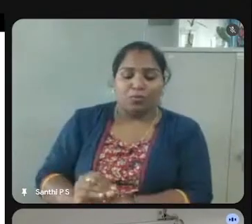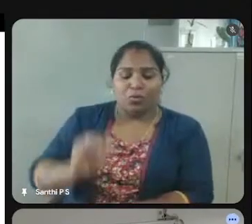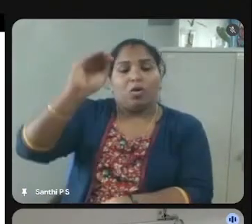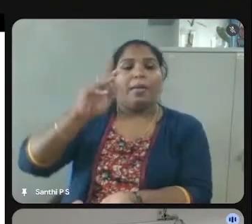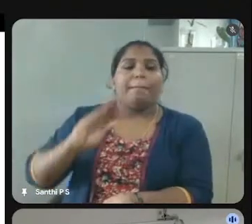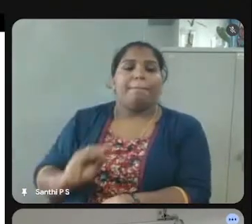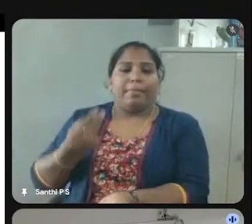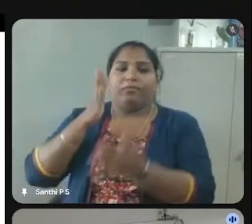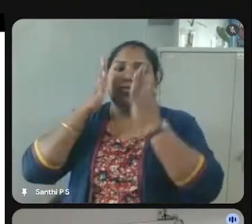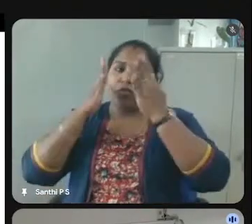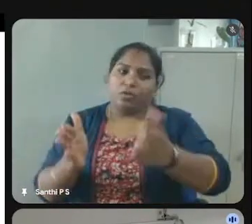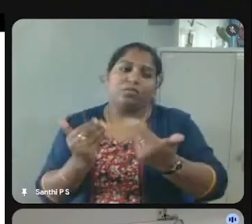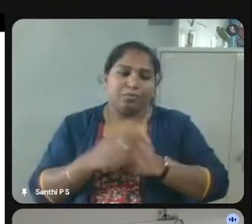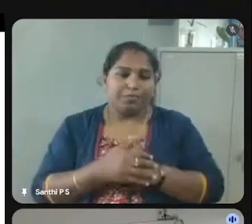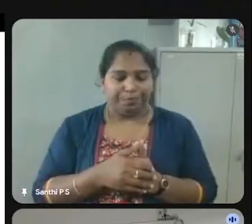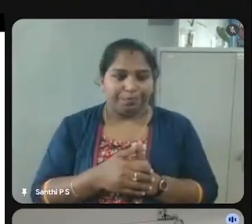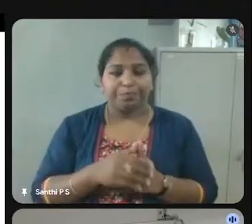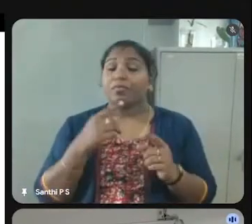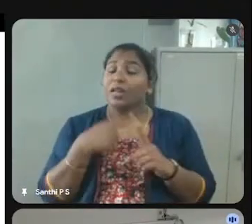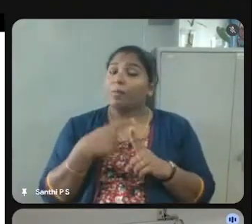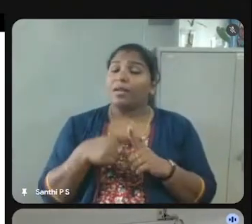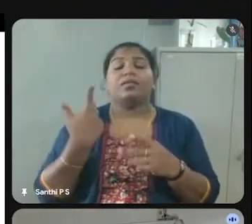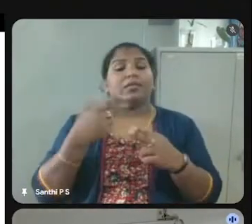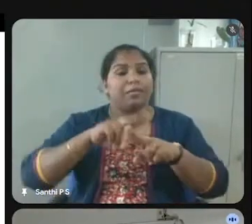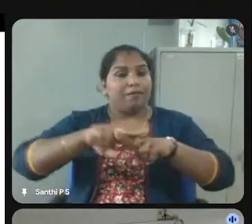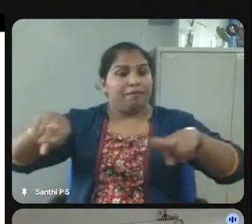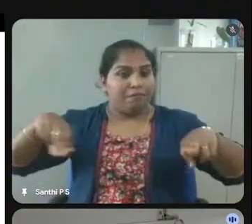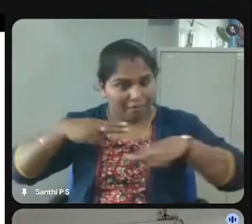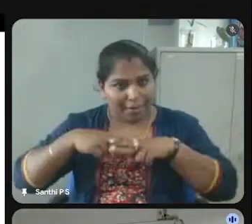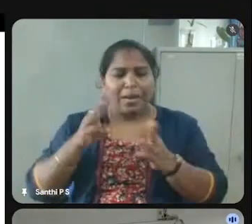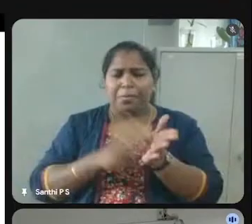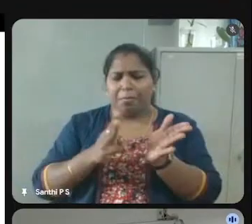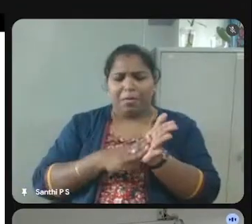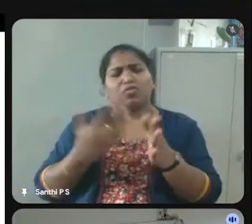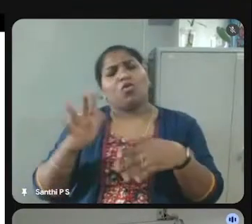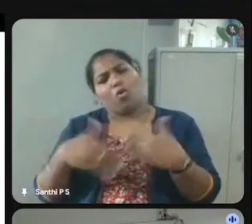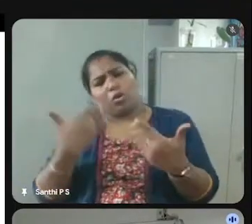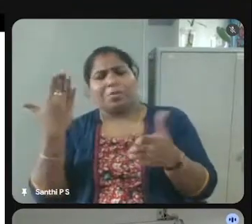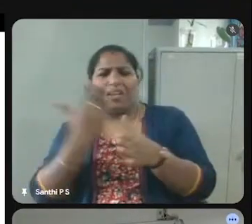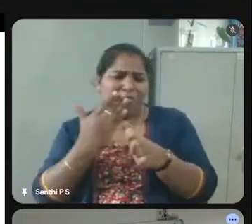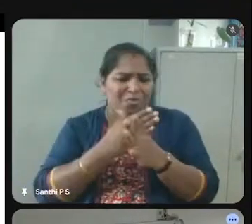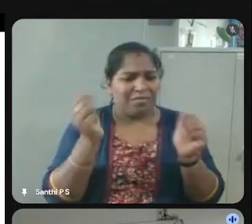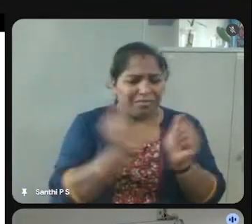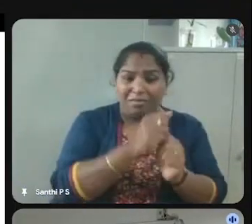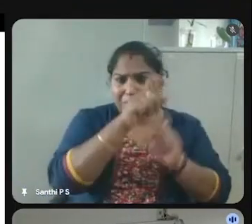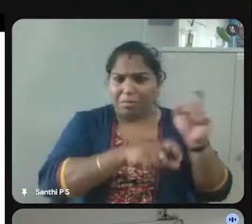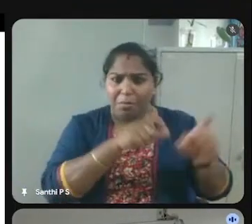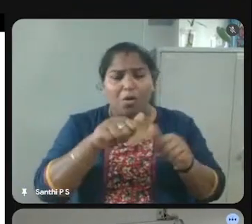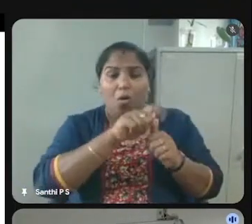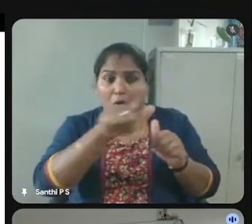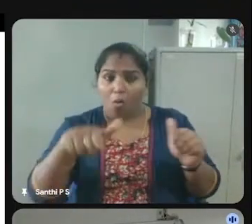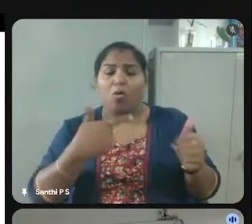പറ്റുള്ളൂ. അതുപോലെ നമ്മുടെ കുടുംബാംഗങ്ങൾ, തൊഴിൽപരമായ നമ്മുടെ വിദഗ്ധർ, അല്ലെങ്കിൽ നമ്മുടെ പിന്തുണാ സംവിധാനം, കുഞ്ഞിന്